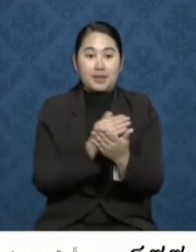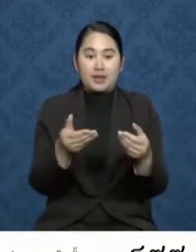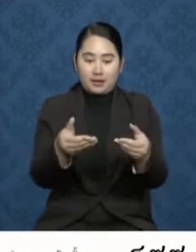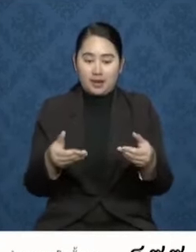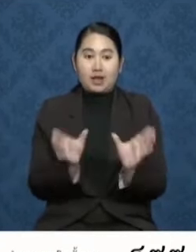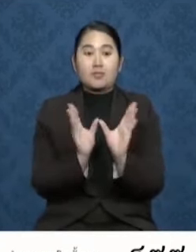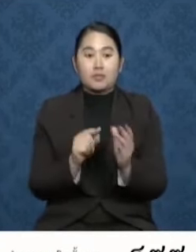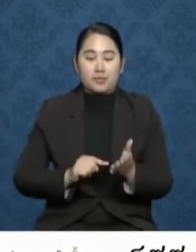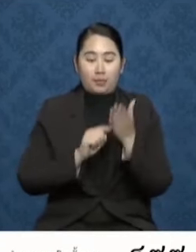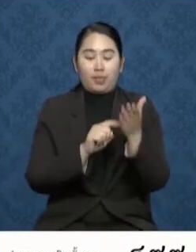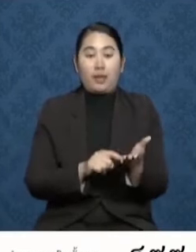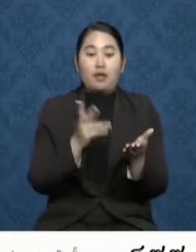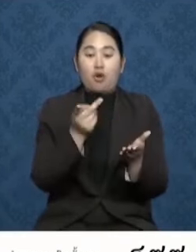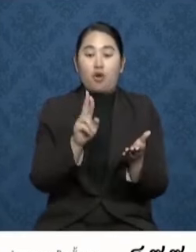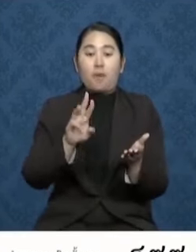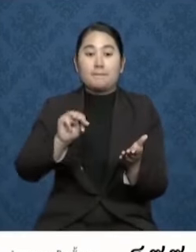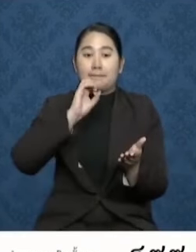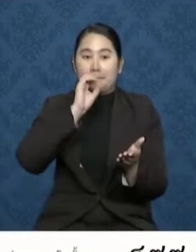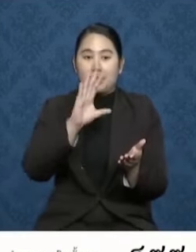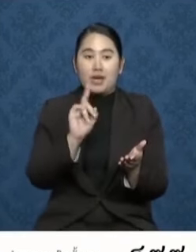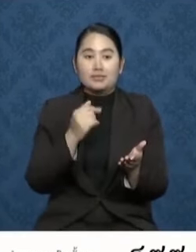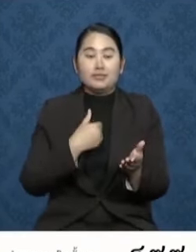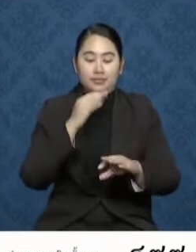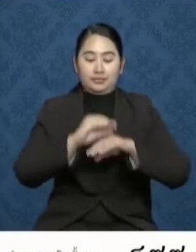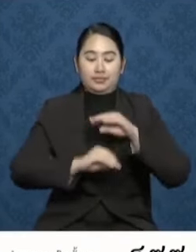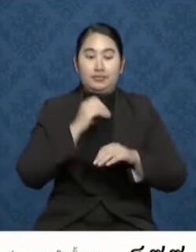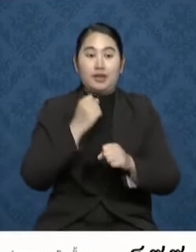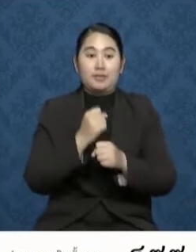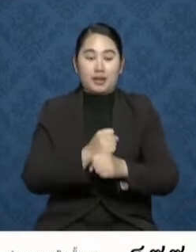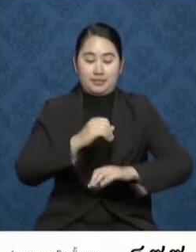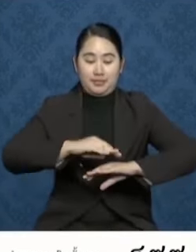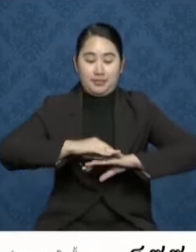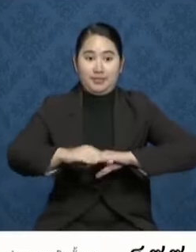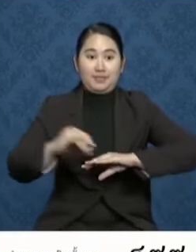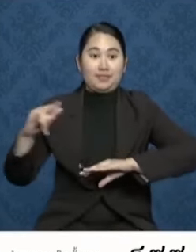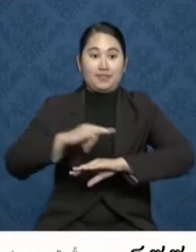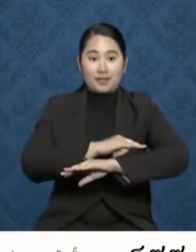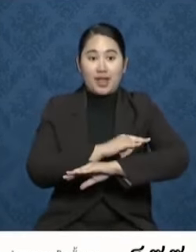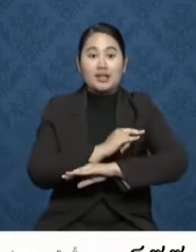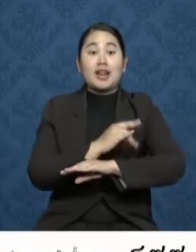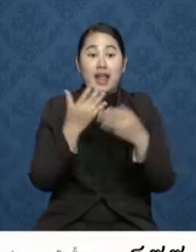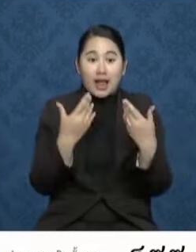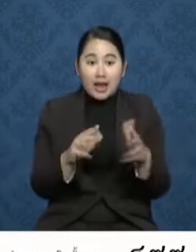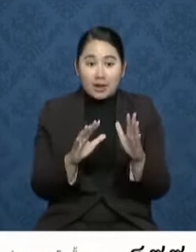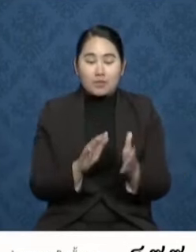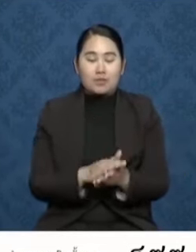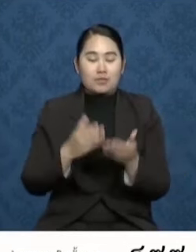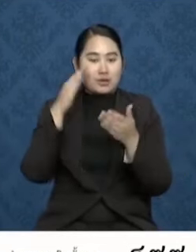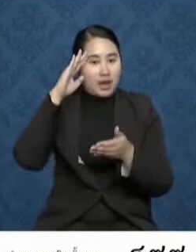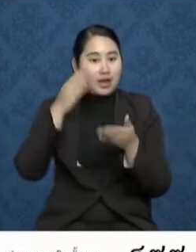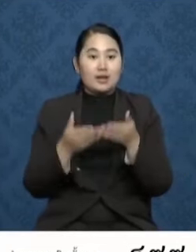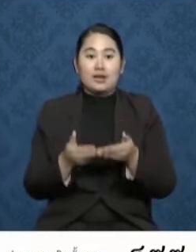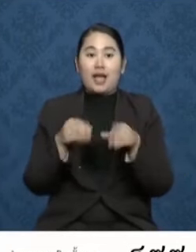ครมครับจะเห็นได้ว่าทั้งๆที่หลังจากสร้างรันเวยที่ 2เสร็จแล้วเนี่ยรต้องส่งต่อส่ง